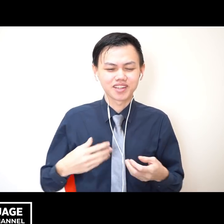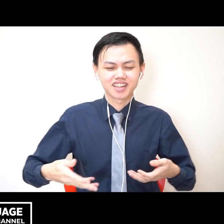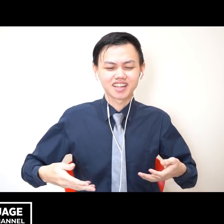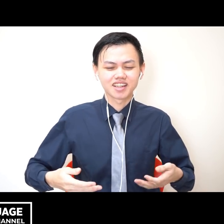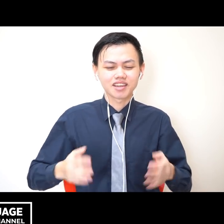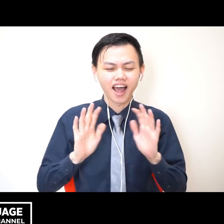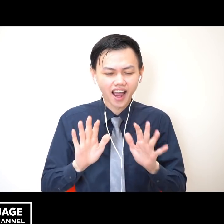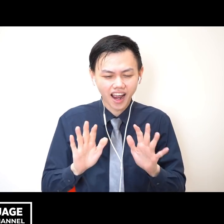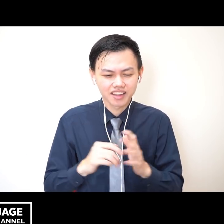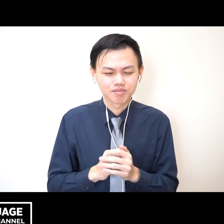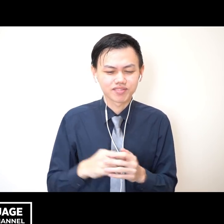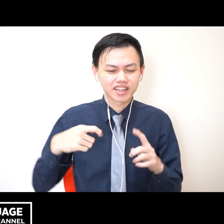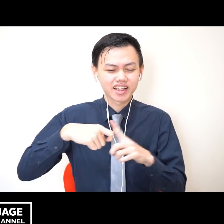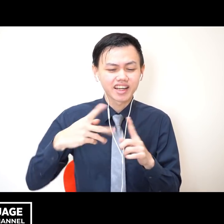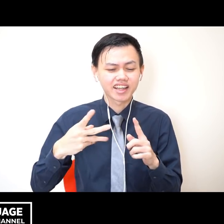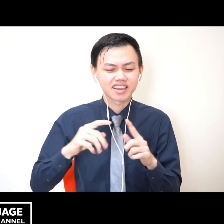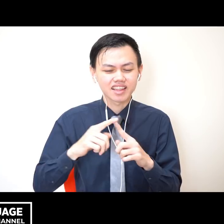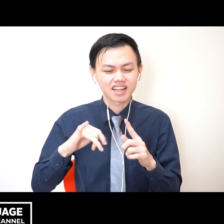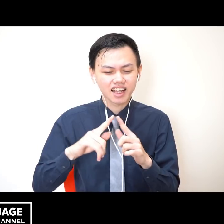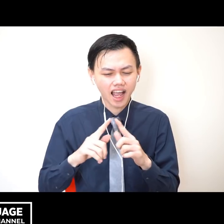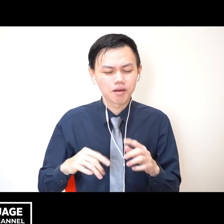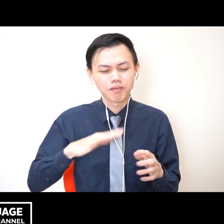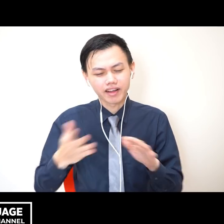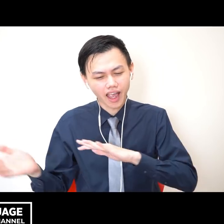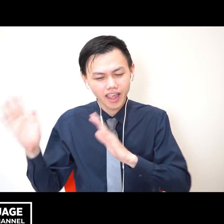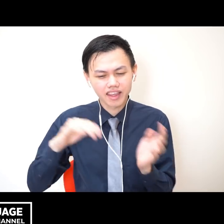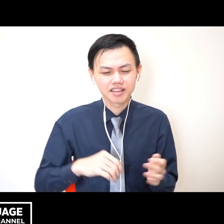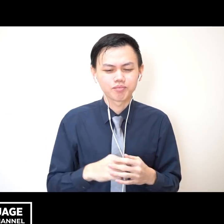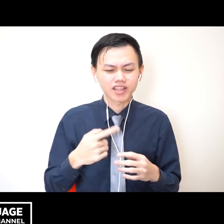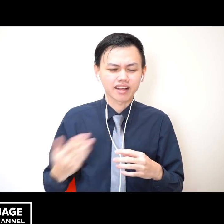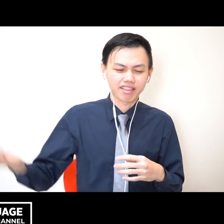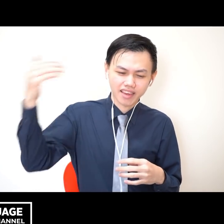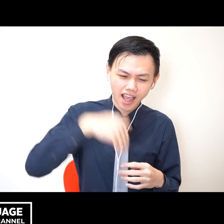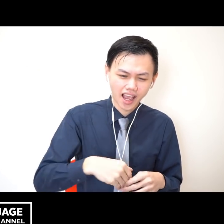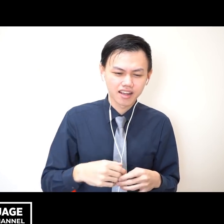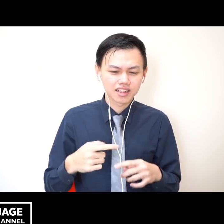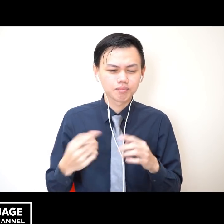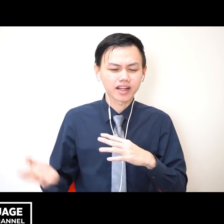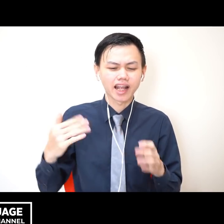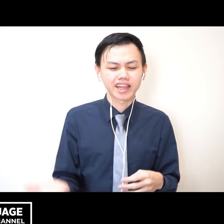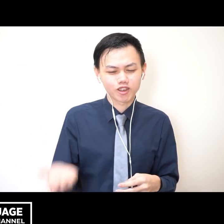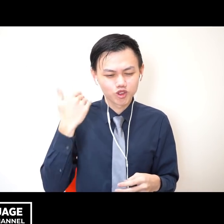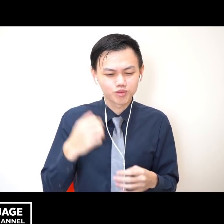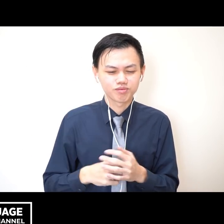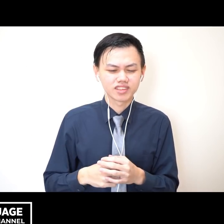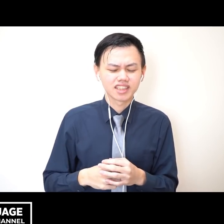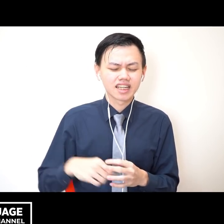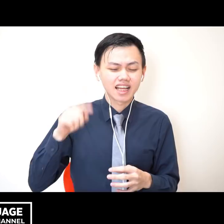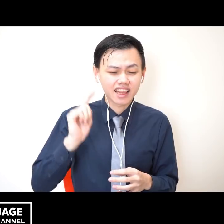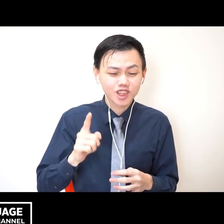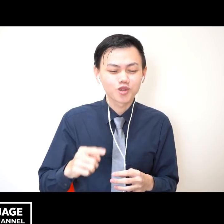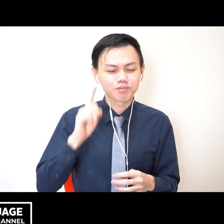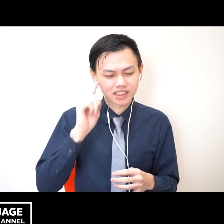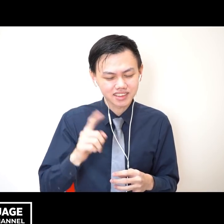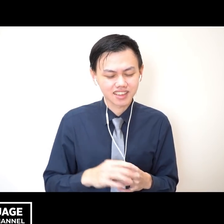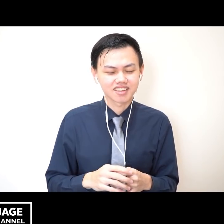It's here one day, in one moment, it's gone. Tetapi di saat badai datang